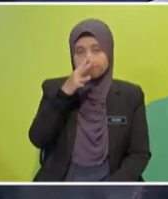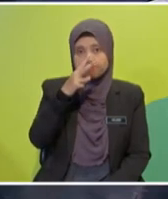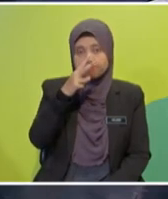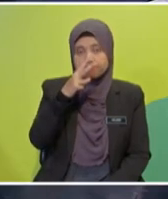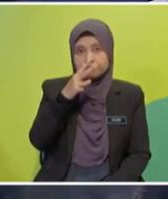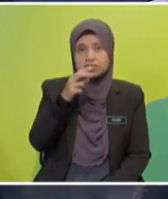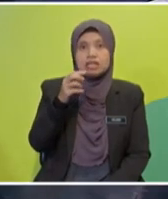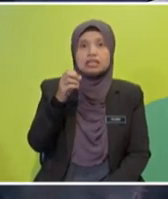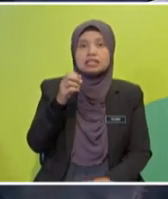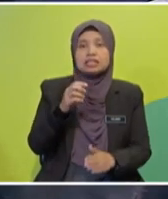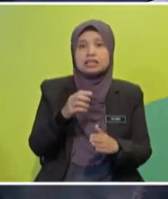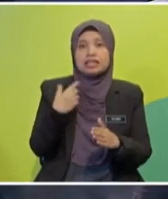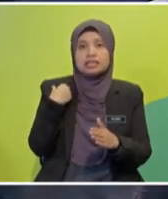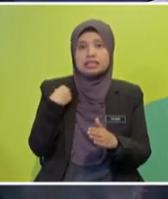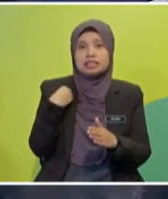Soalan yang ketiga.